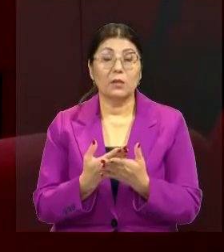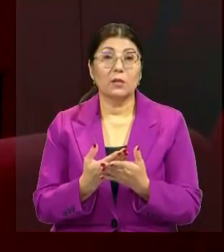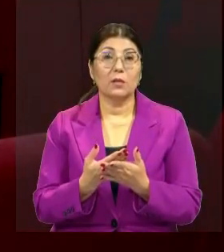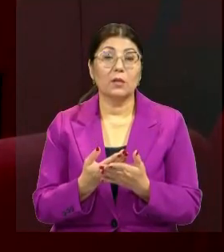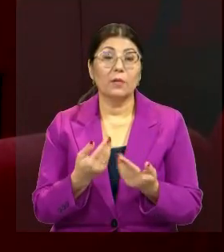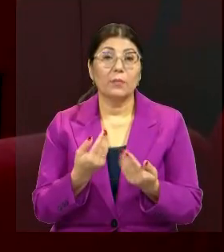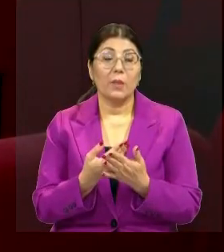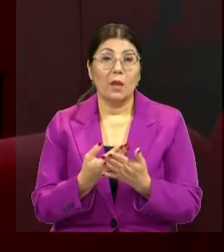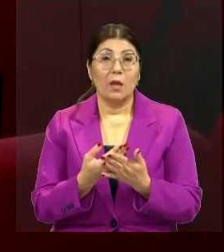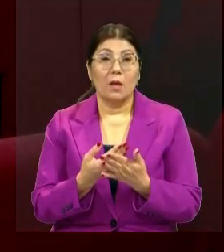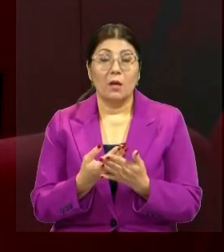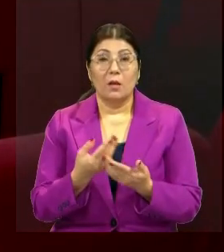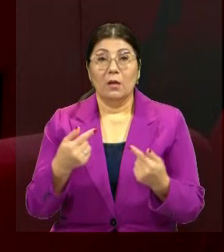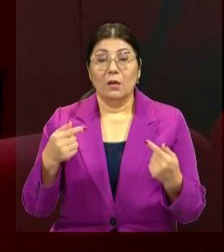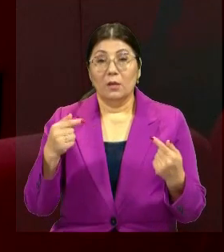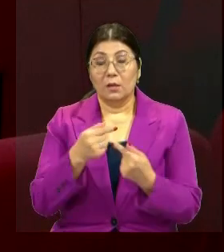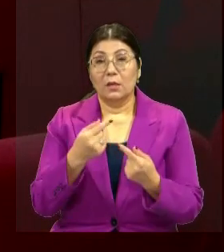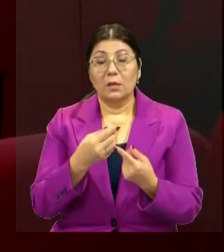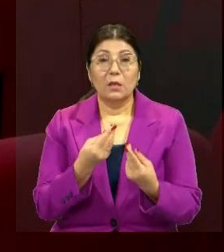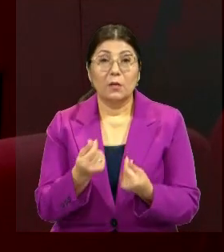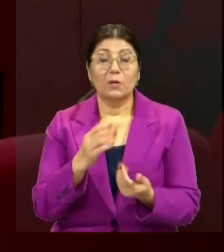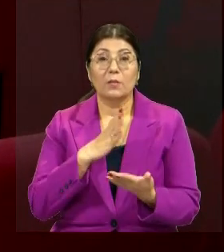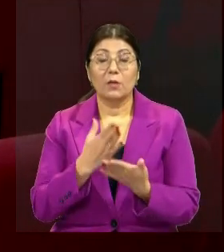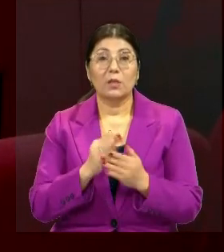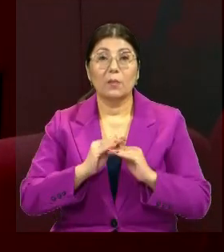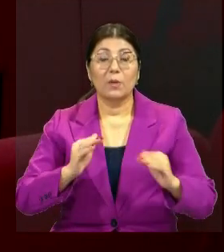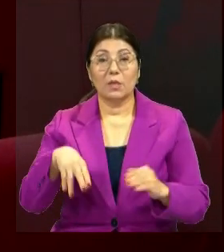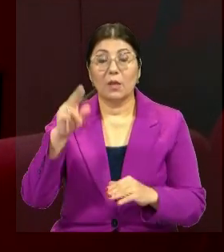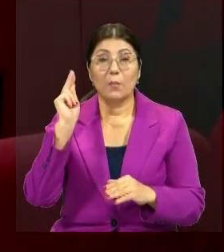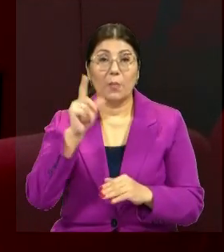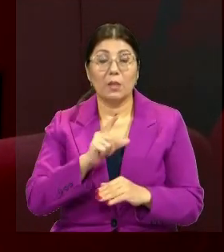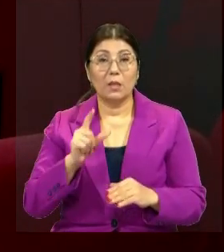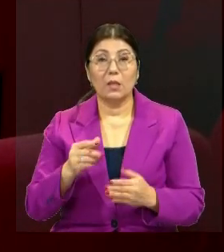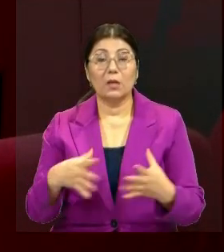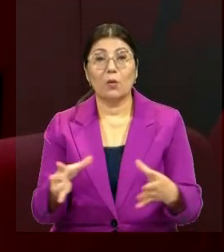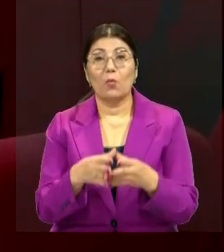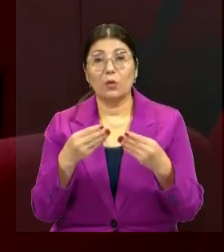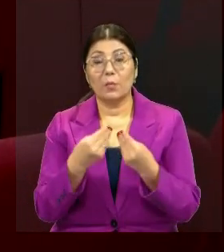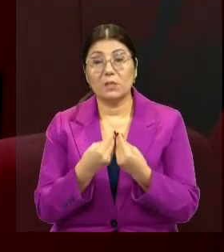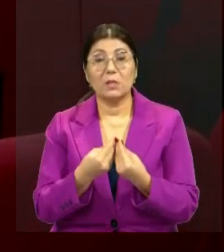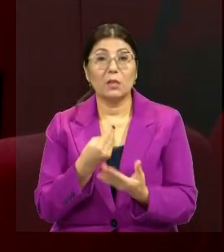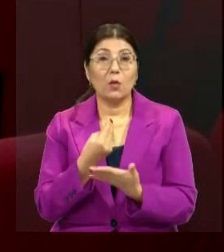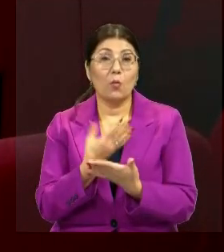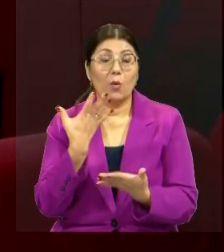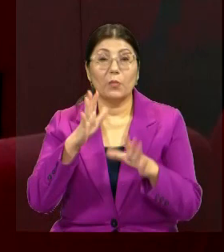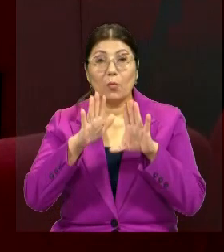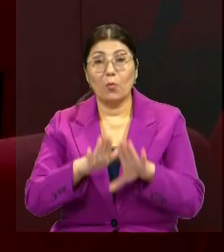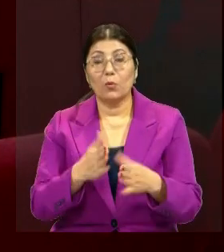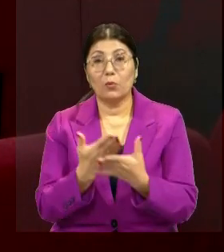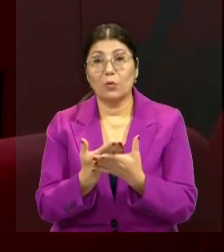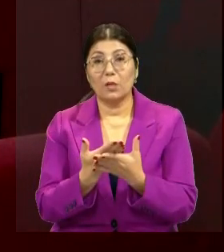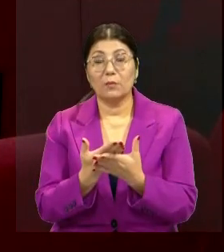Мектеп оқушыларына осы зорлық-зомбылықтың алдын алу және болдырмау, яғни ол отбасында қоғамда орын алған жағдайда